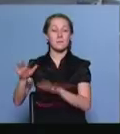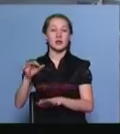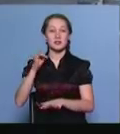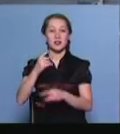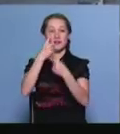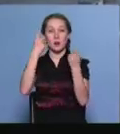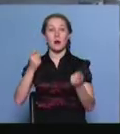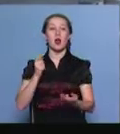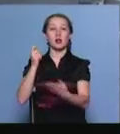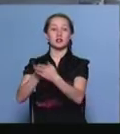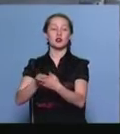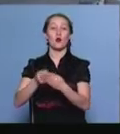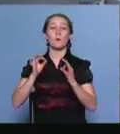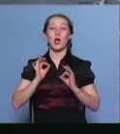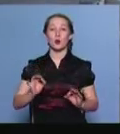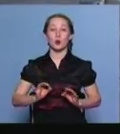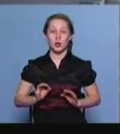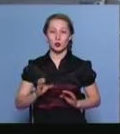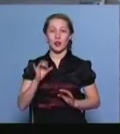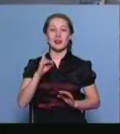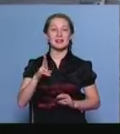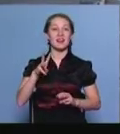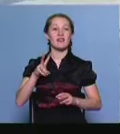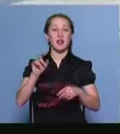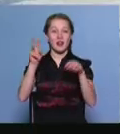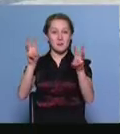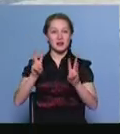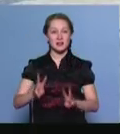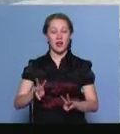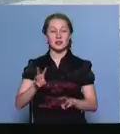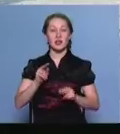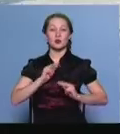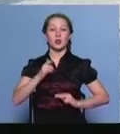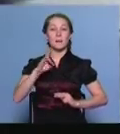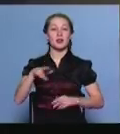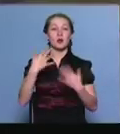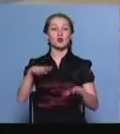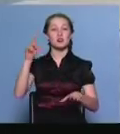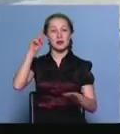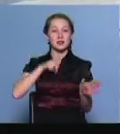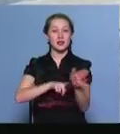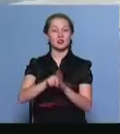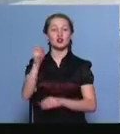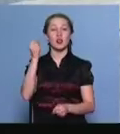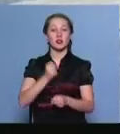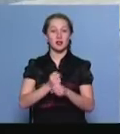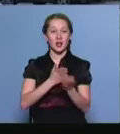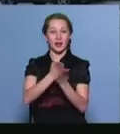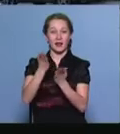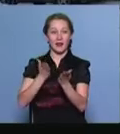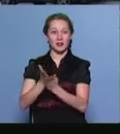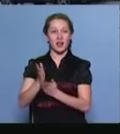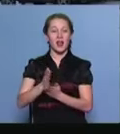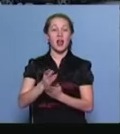городу. По одному участку прокуратура подала иск на администрацию. А сотрудники ГИБДД уже с понедельника начинают внеплановые рейды. В центре